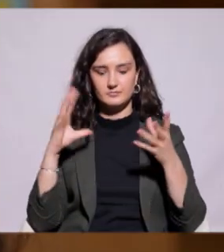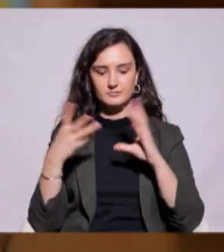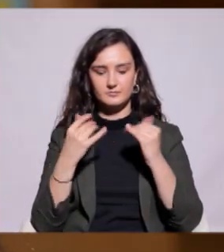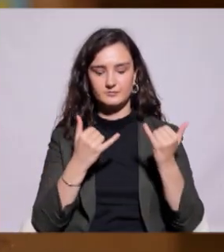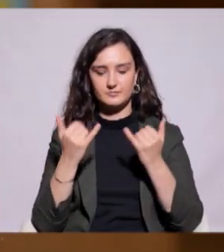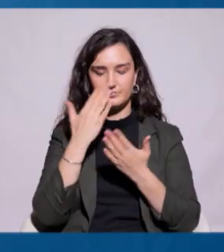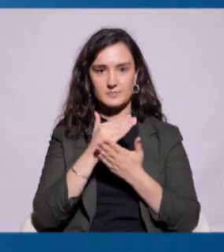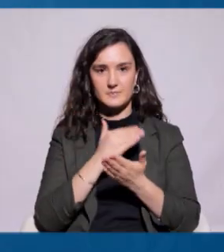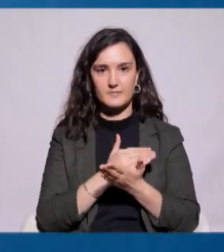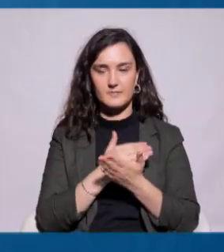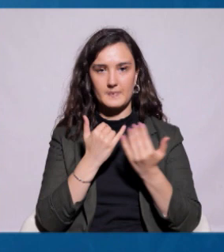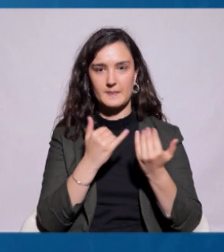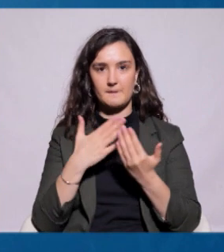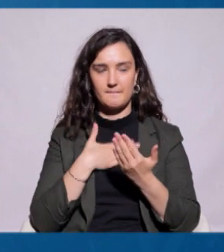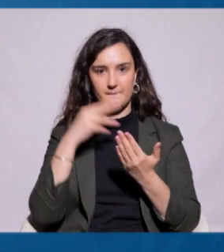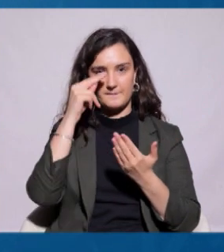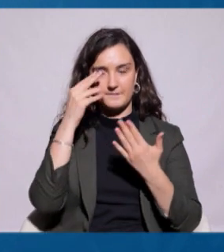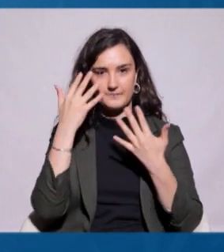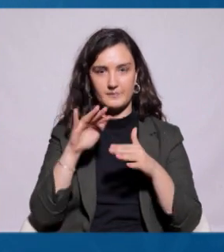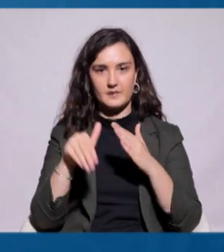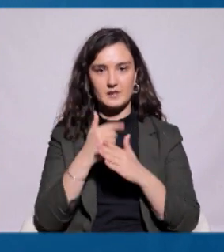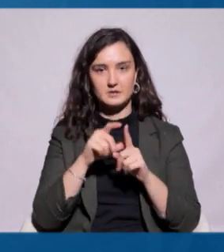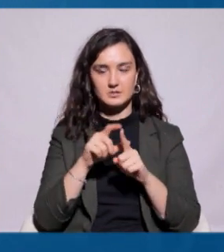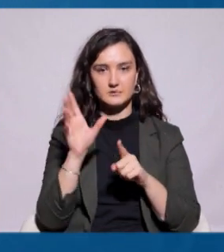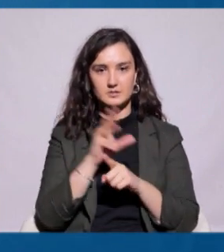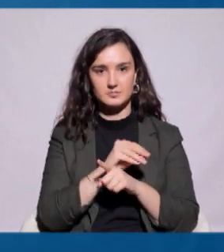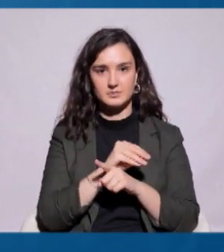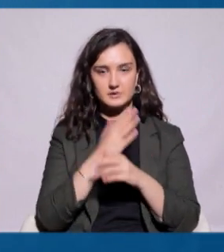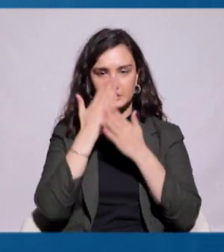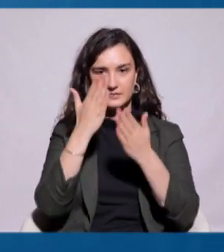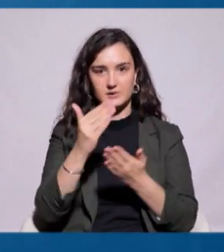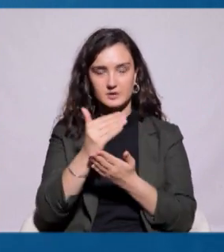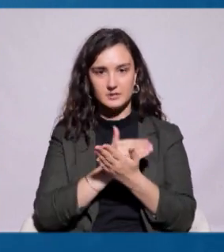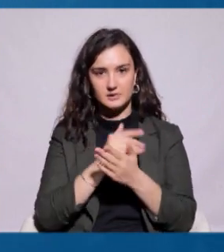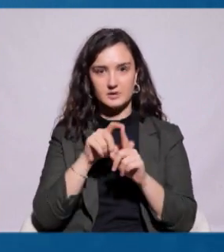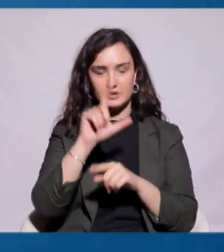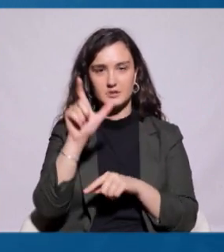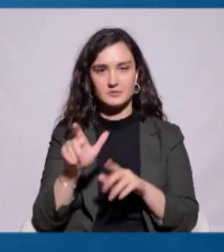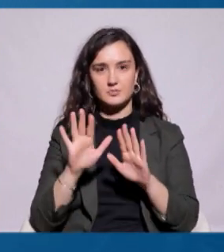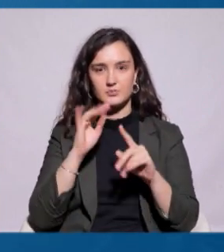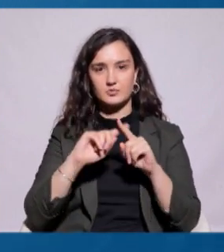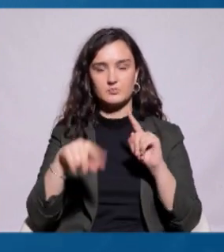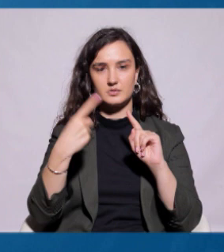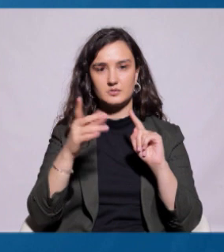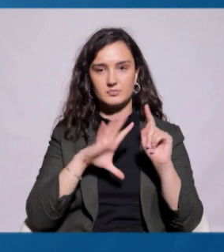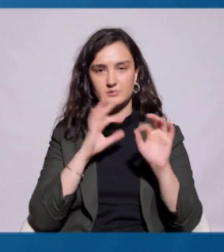შევაჯამოთ დღევანდელი გაკვეთილი. დღეს ჩვენ შევისწავლეთ ახალი სიტყვები, წავიკითხეთ ტექსტი, ხოლო შემდეგ კი